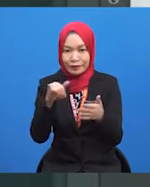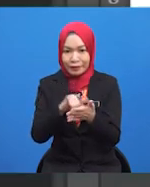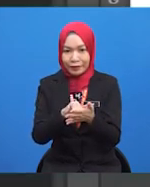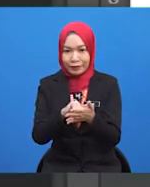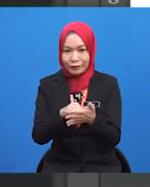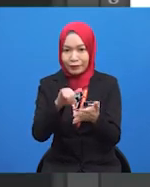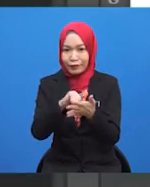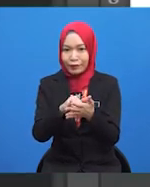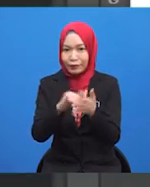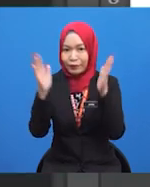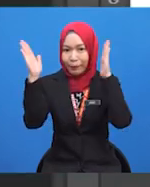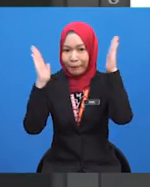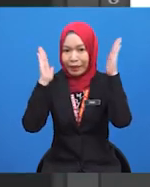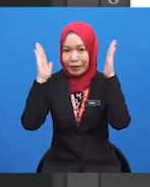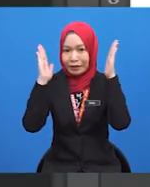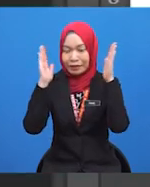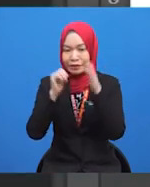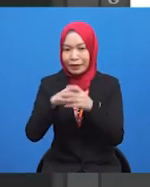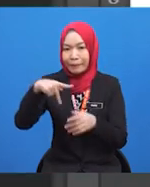Malaysia Prihatin.